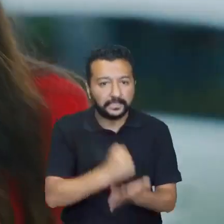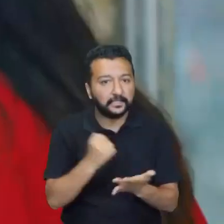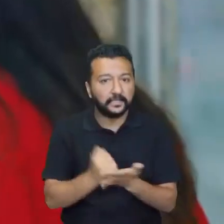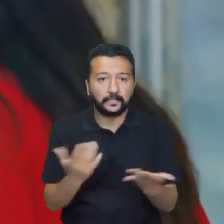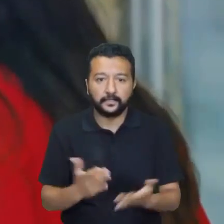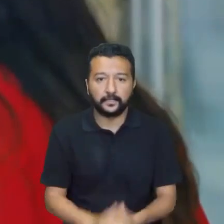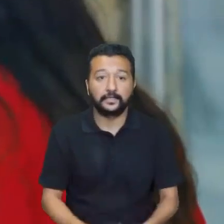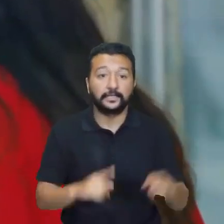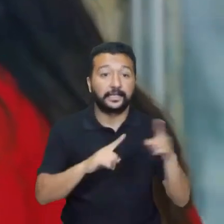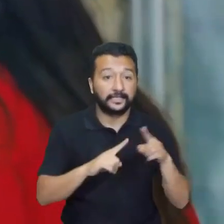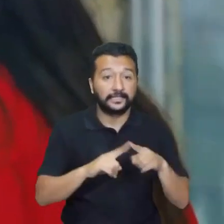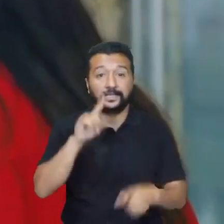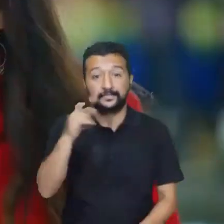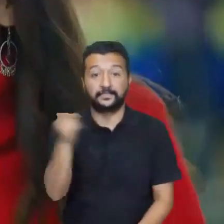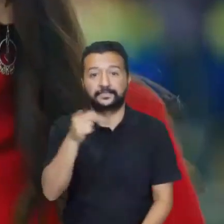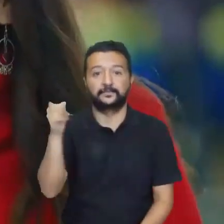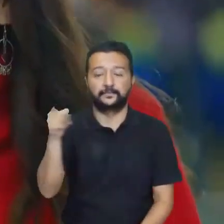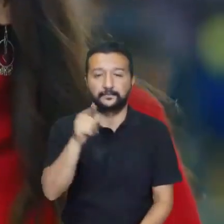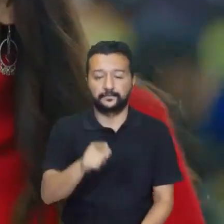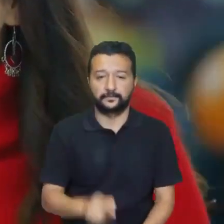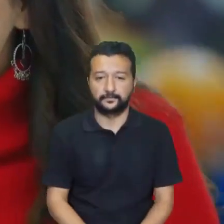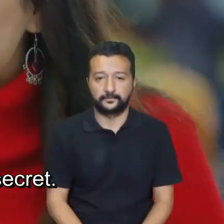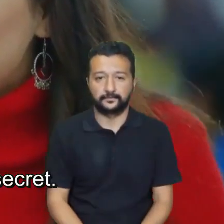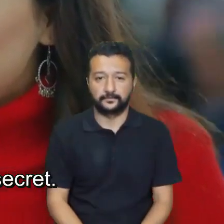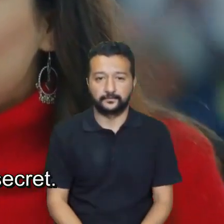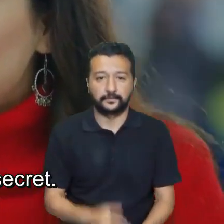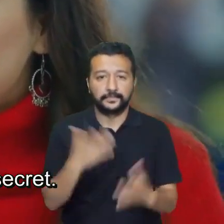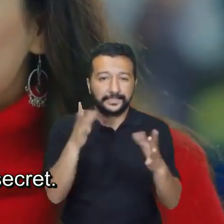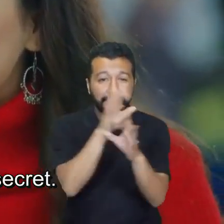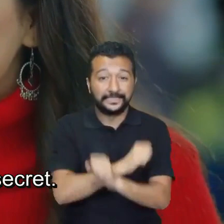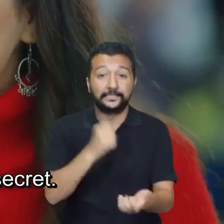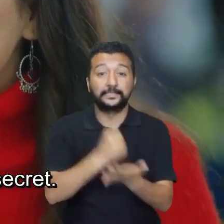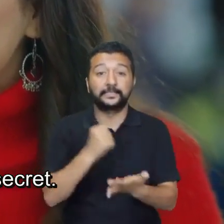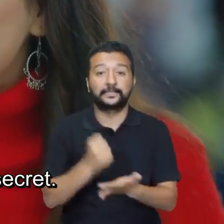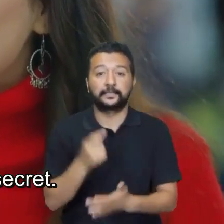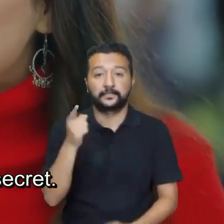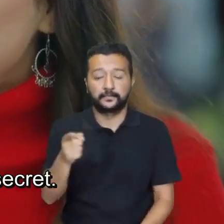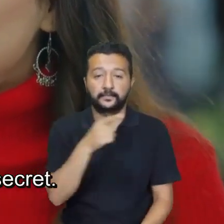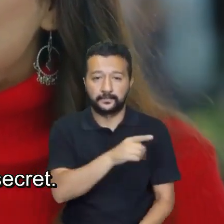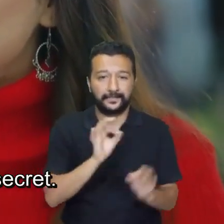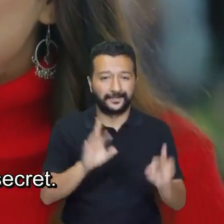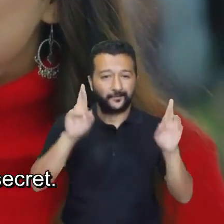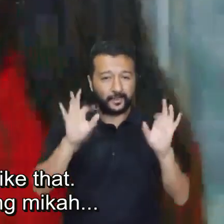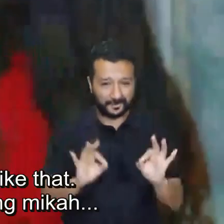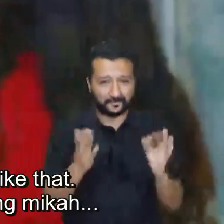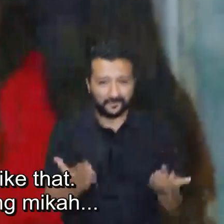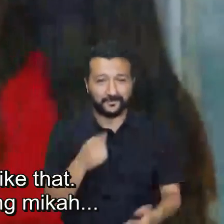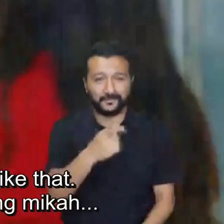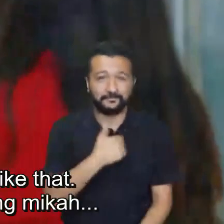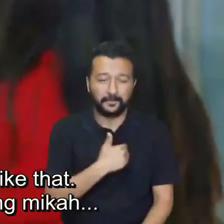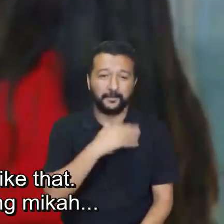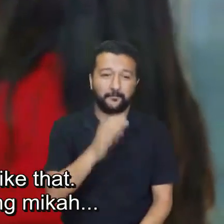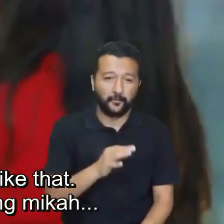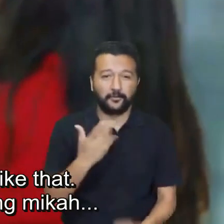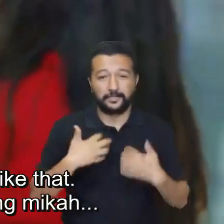nikahı? Tarık'la Itır'ın. Şok oldu. Gizli nikah, gizli. O kadar romantik yine. Ay